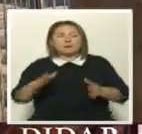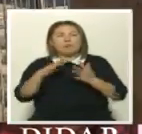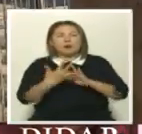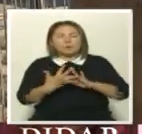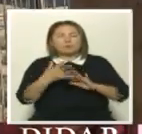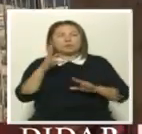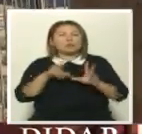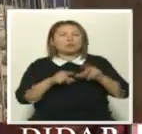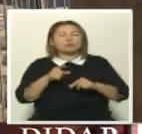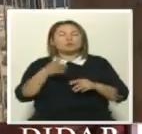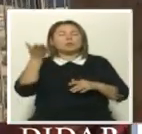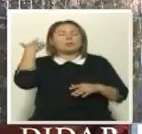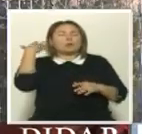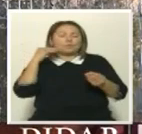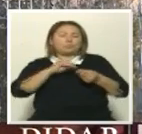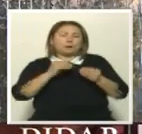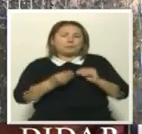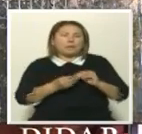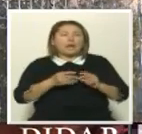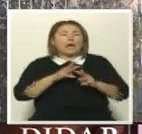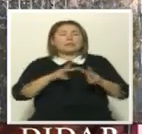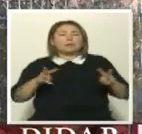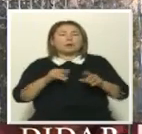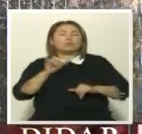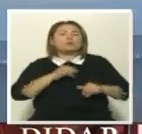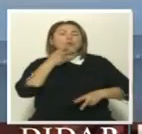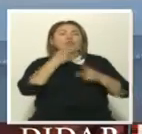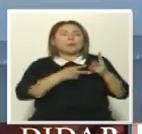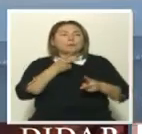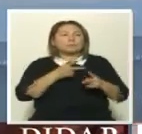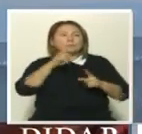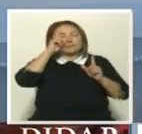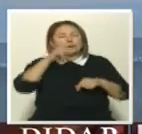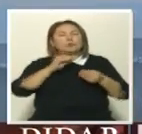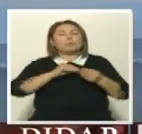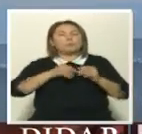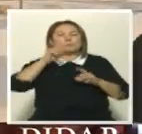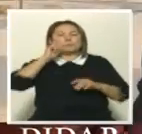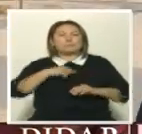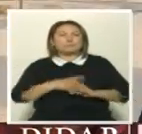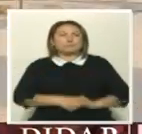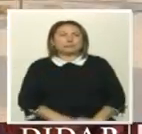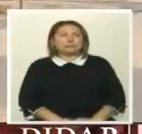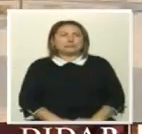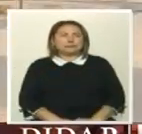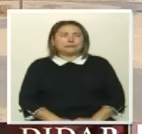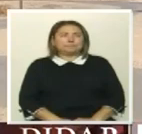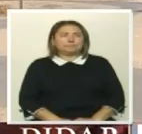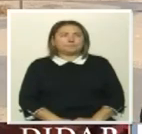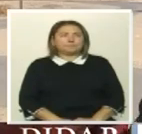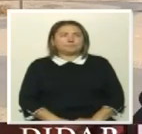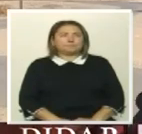тянется по их словам не один год в акимате куда обратилась наша Съемочная группа знают о проблеме изучились